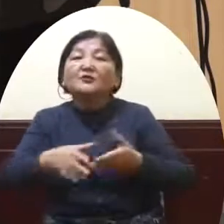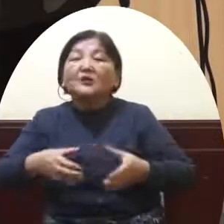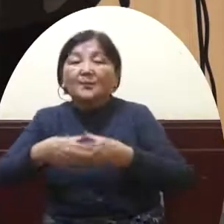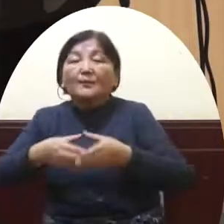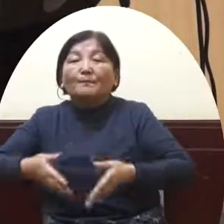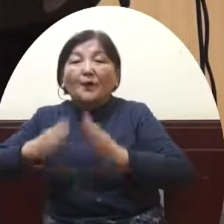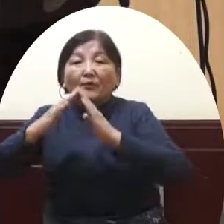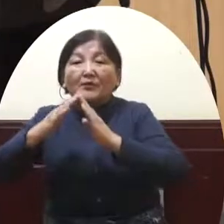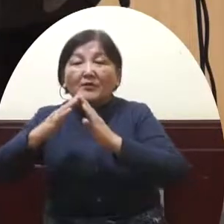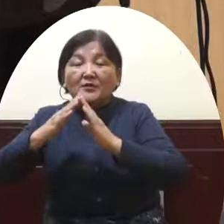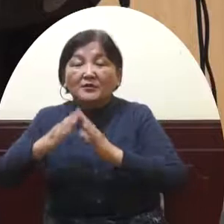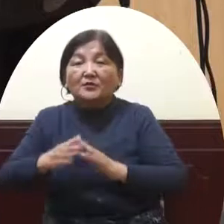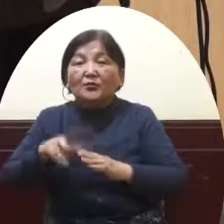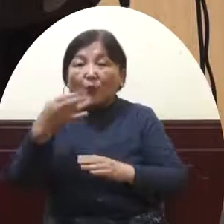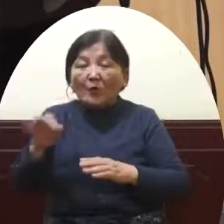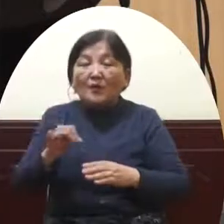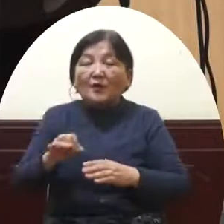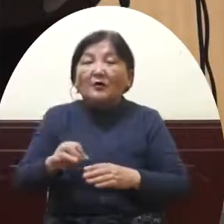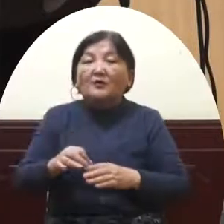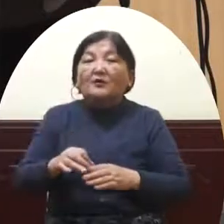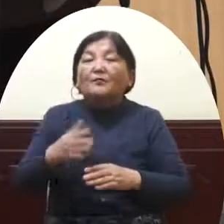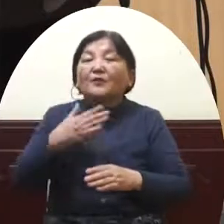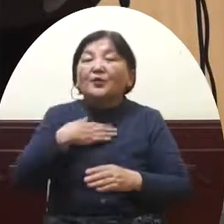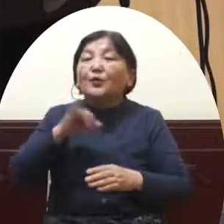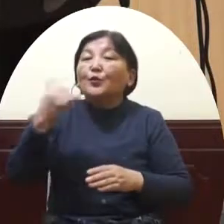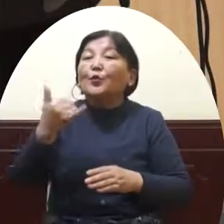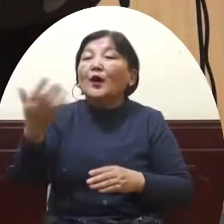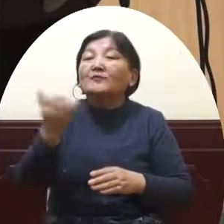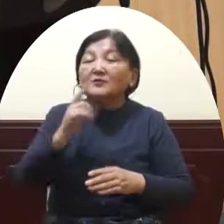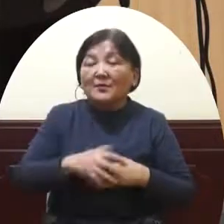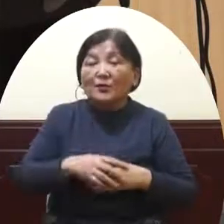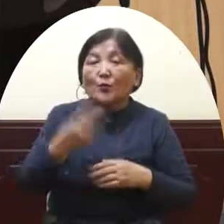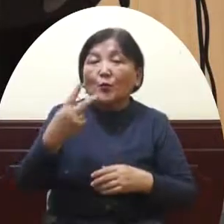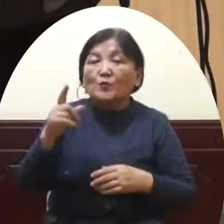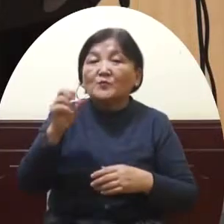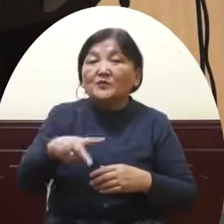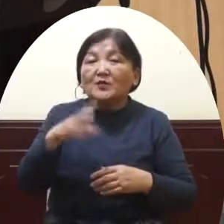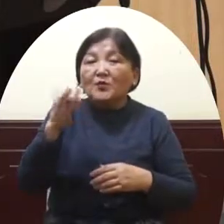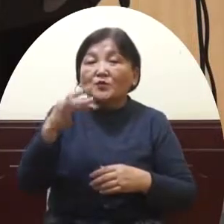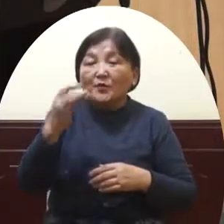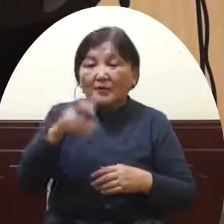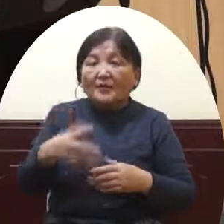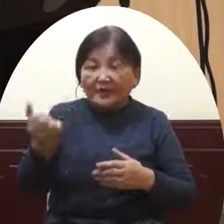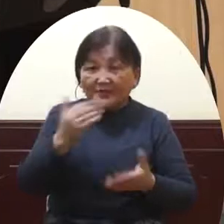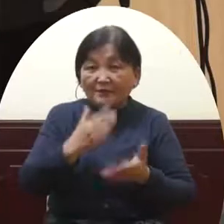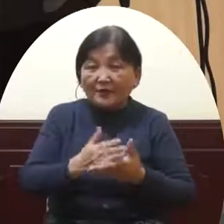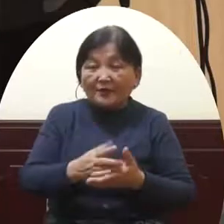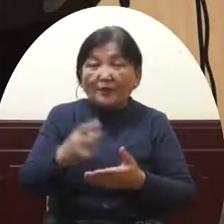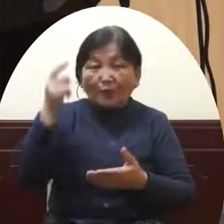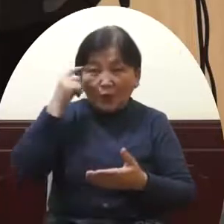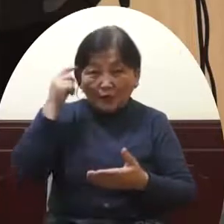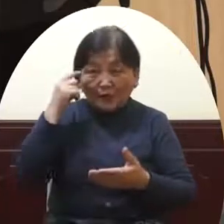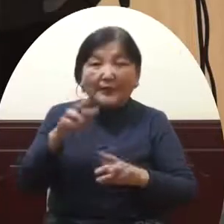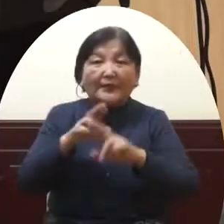авсан бэ гэдгийг бид нар ерөөсөө мартаж эхэлж шүү дээ одоо. Нам байгуулагчнараа бид нар үзэл сурталаар дамжуулж бодлогын ялгаа. Бодлогын ялгаагаар